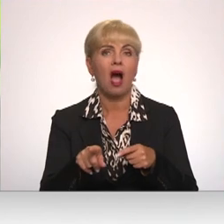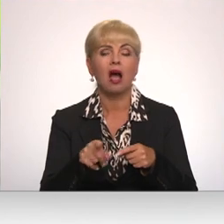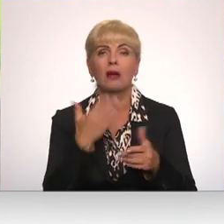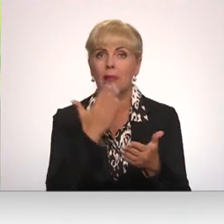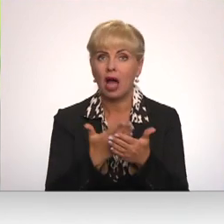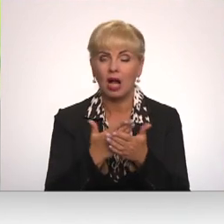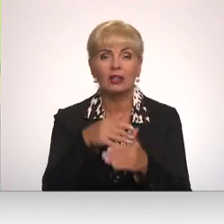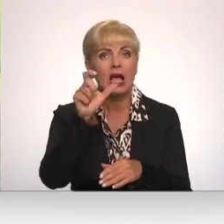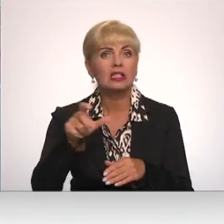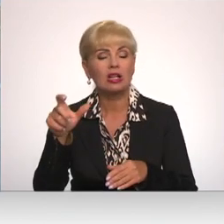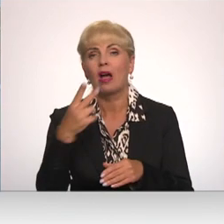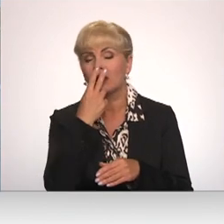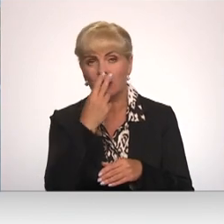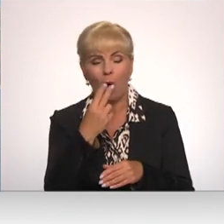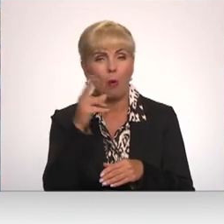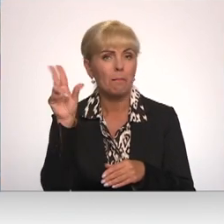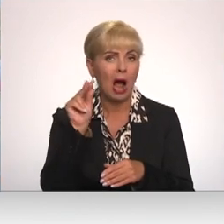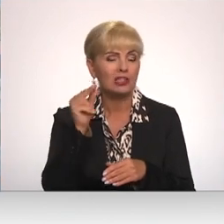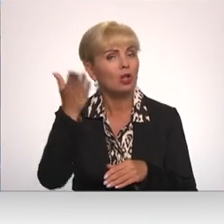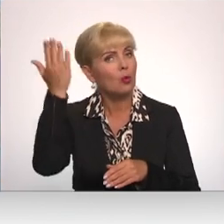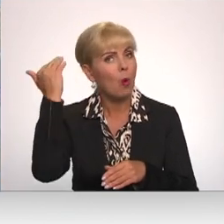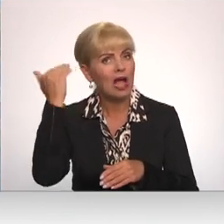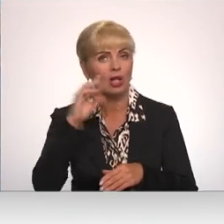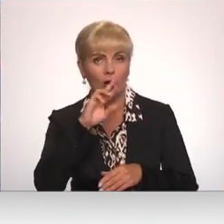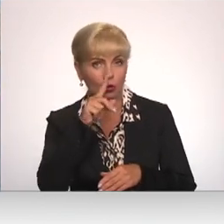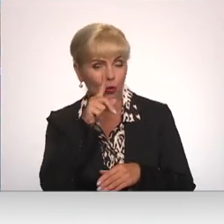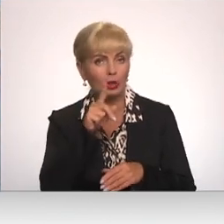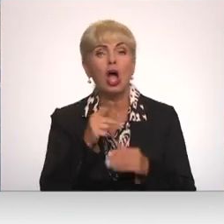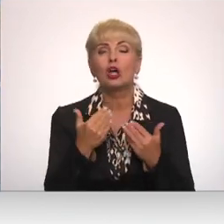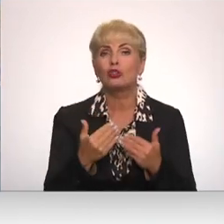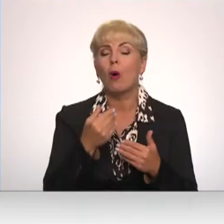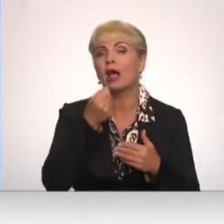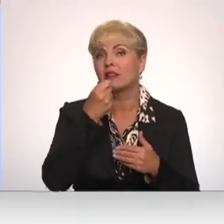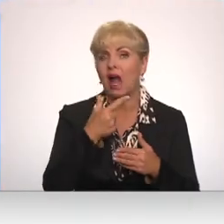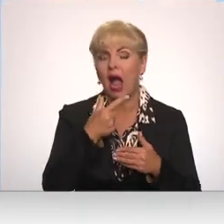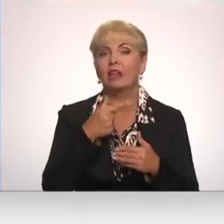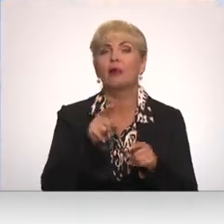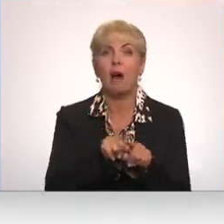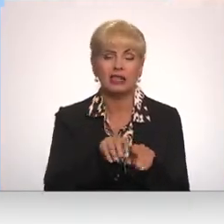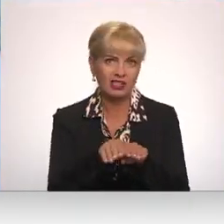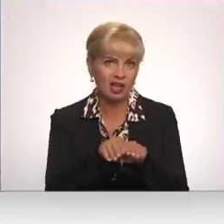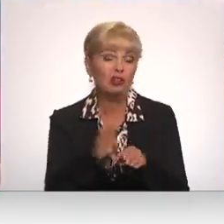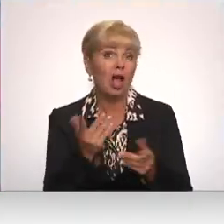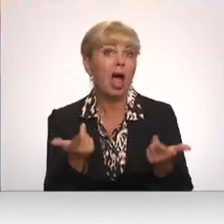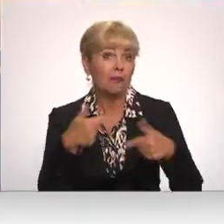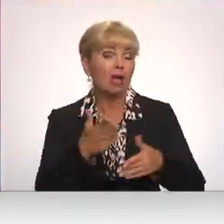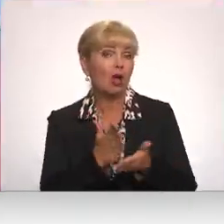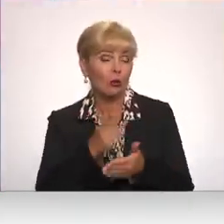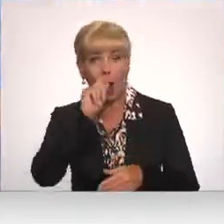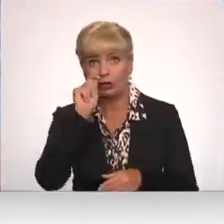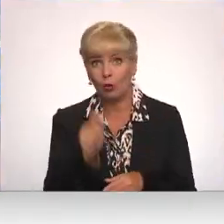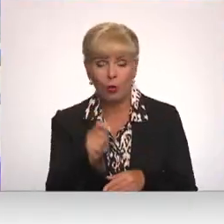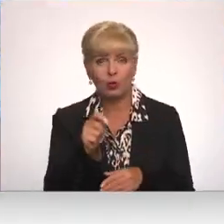no pagātnes kļūdām. Neizbēgami paralēlas traģēdijai šodien daudzi vilk ar pašlaik notiekošo Ukrainā